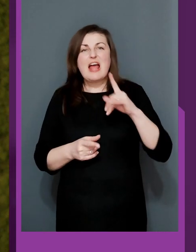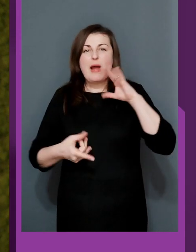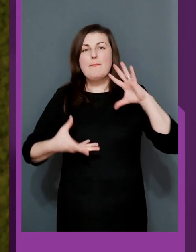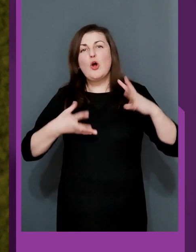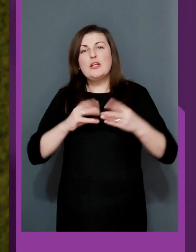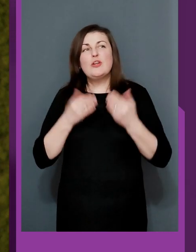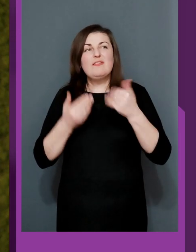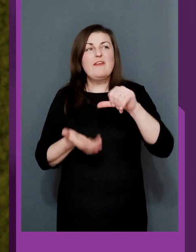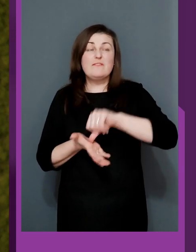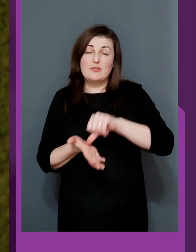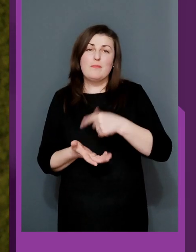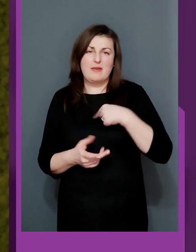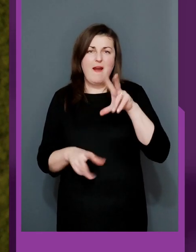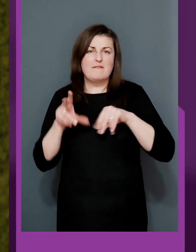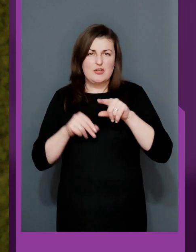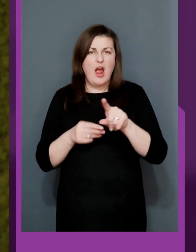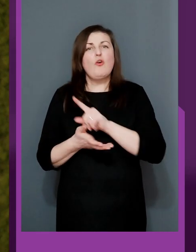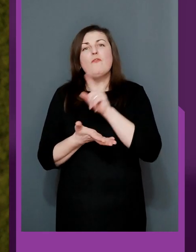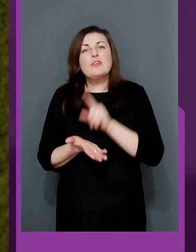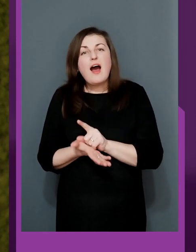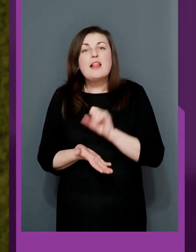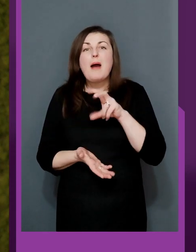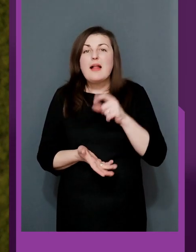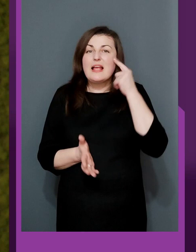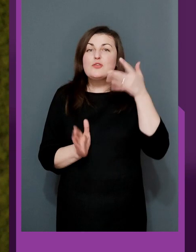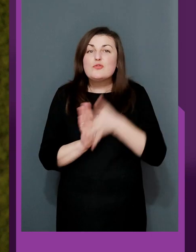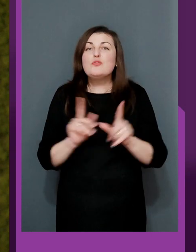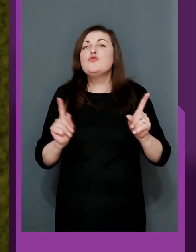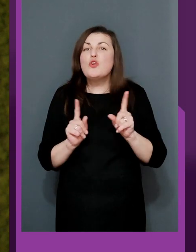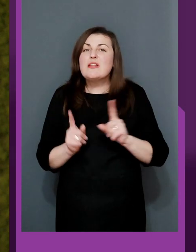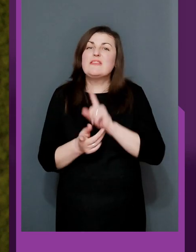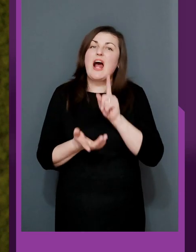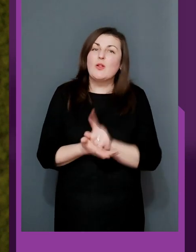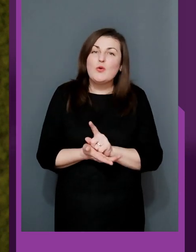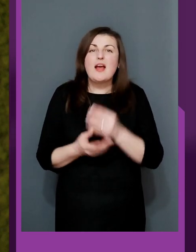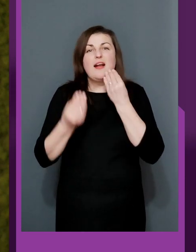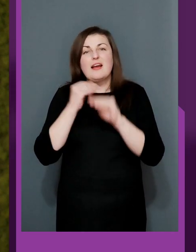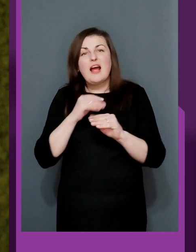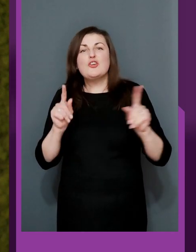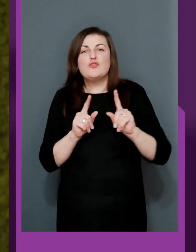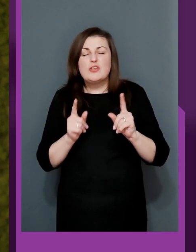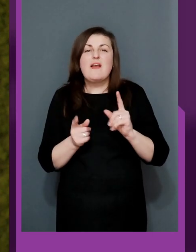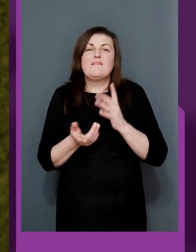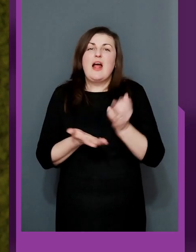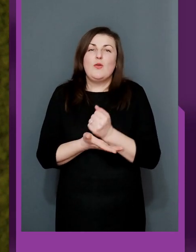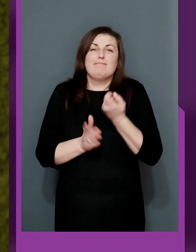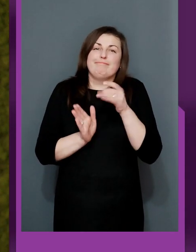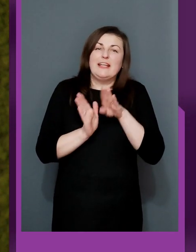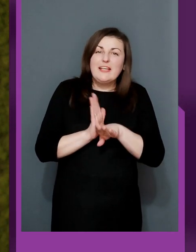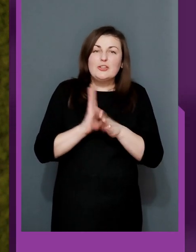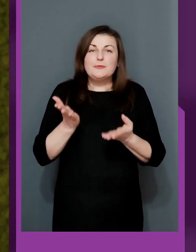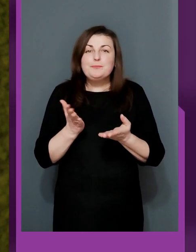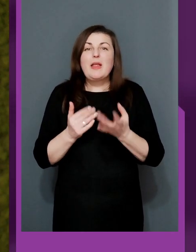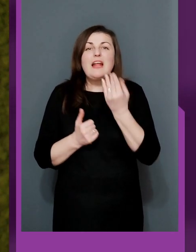проаналізуємо твій виступ Я вважаю його вдалим Але зрозуміло щось вдалося краще щось вдалося гірше